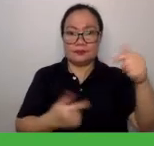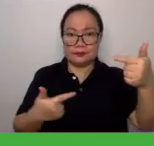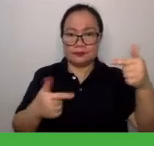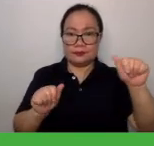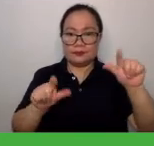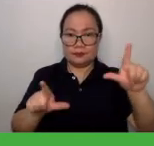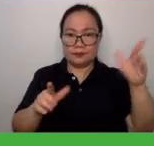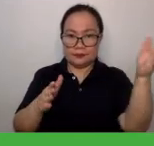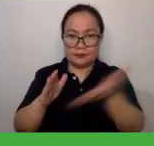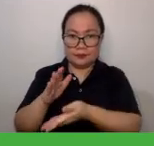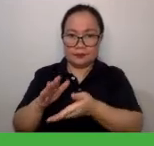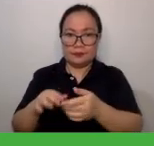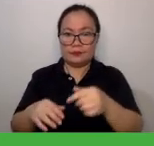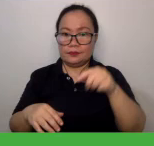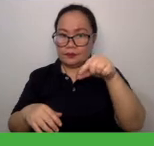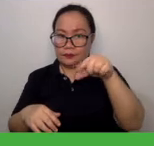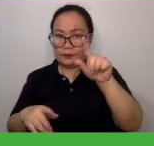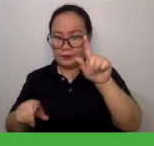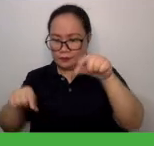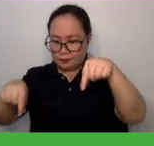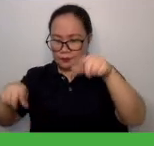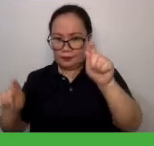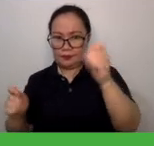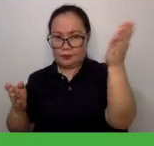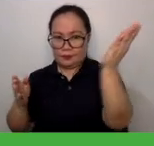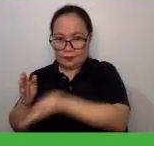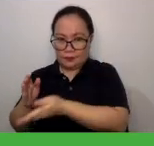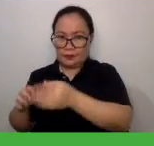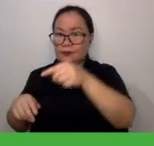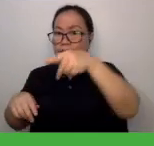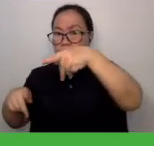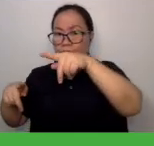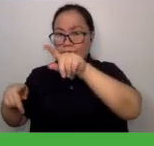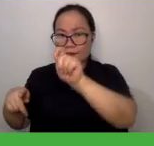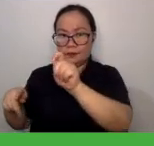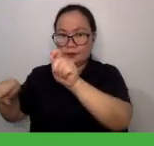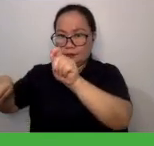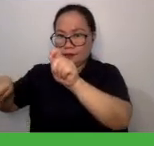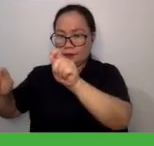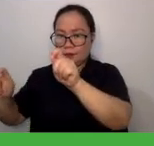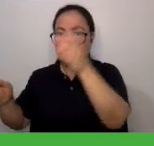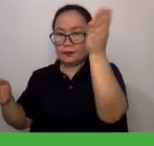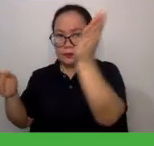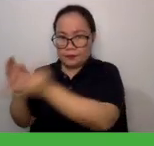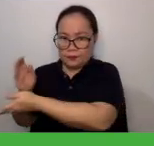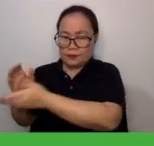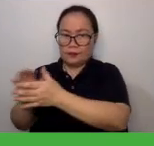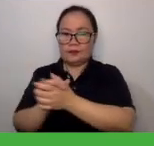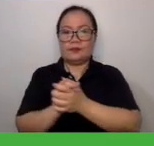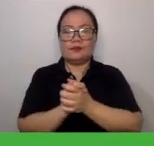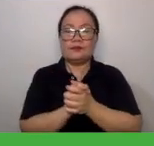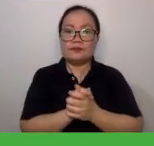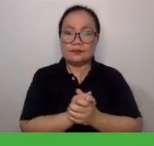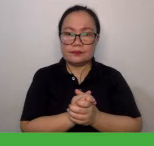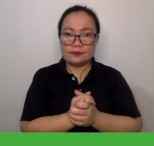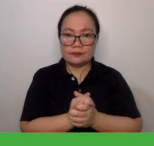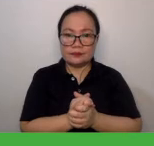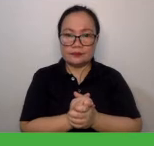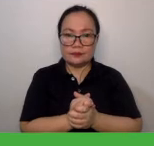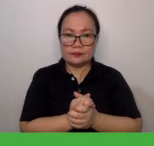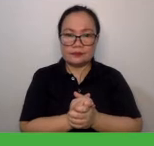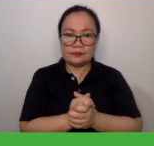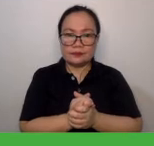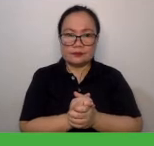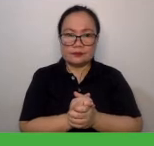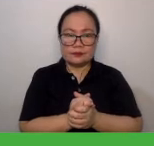ito. Ito. Ayun. Okay. Since wala tayong diretsong conversion dito sa table na